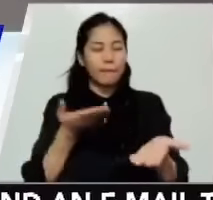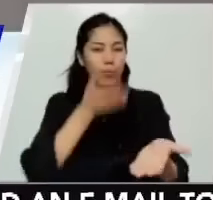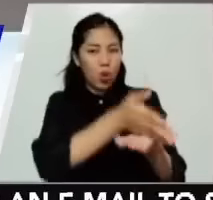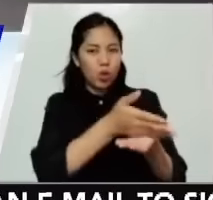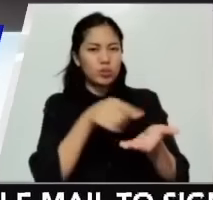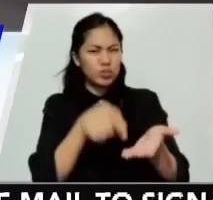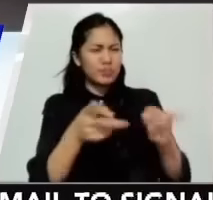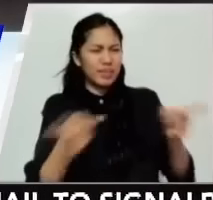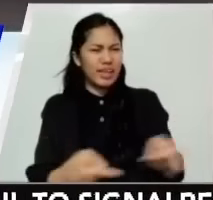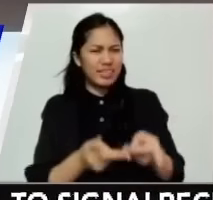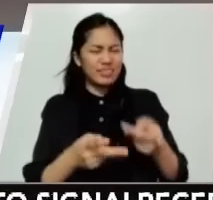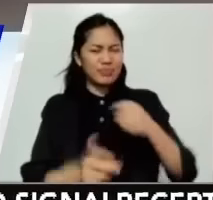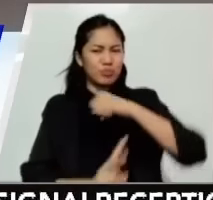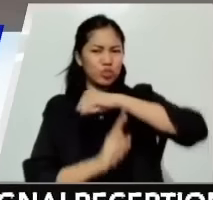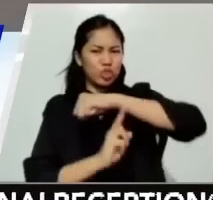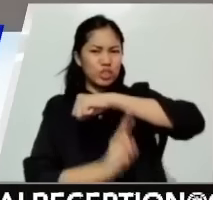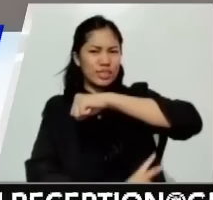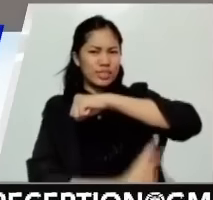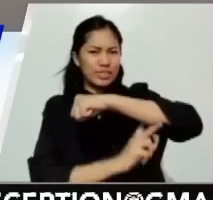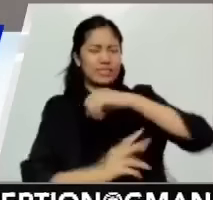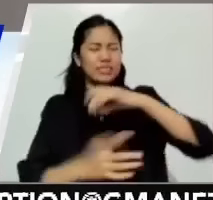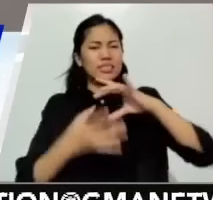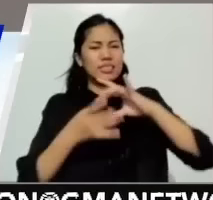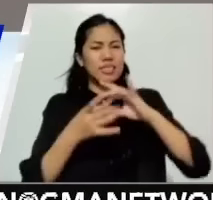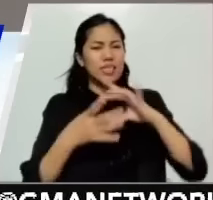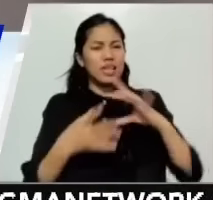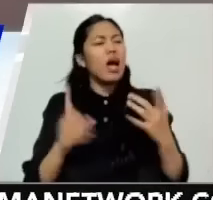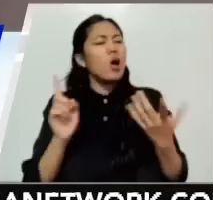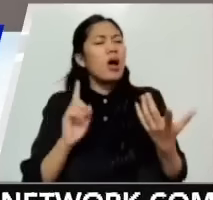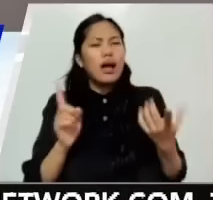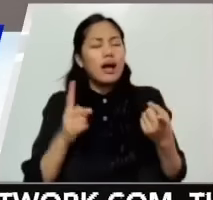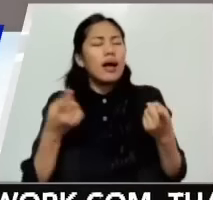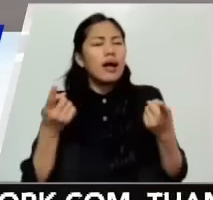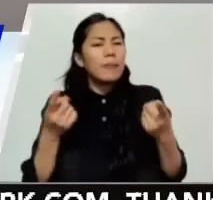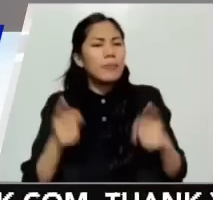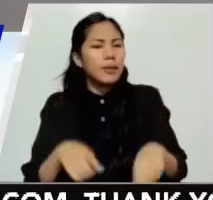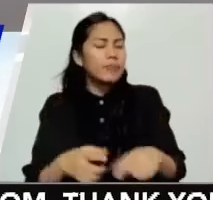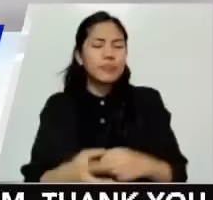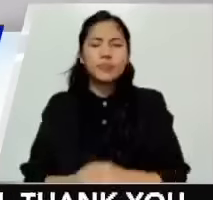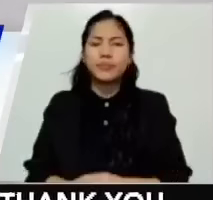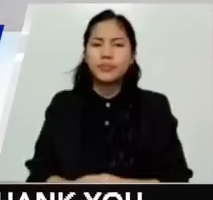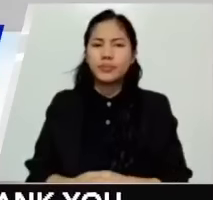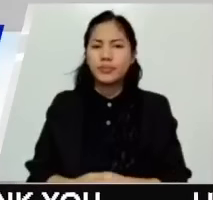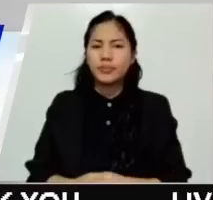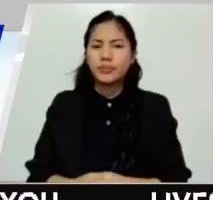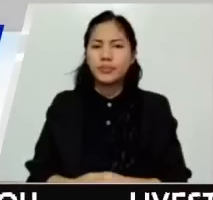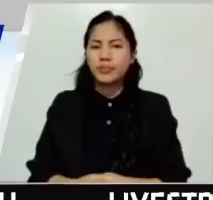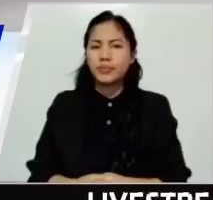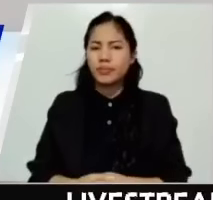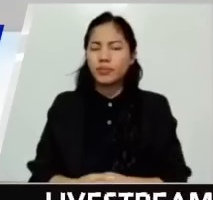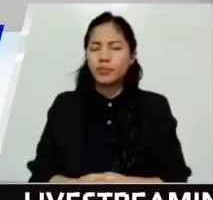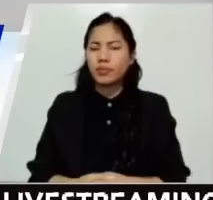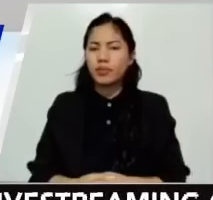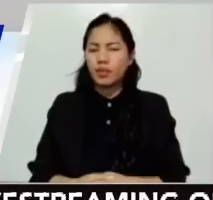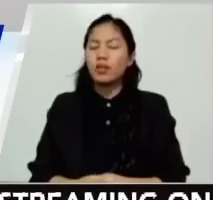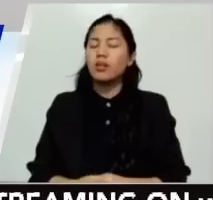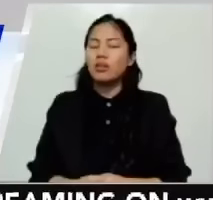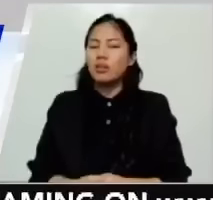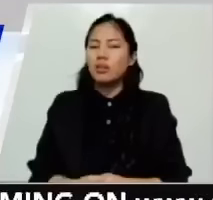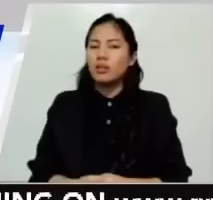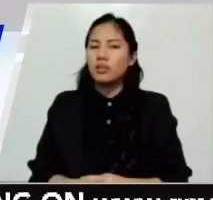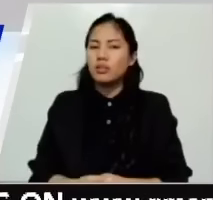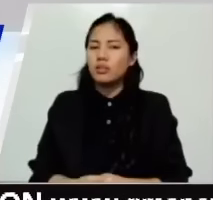Ma'am Connie, ganito. Yung pong, kung mapapansin ko ninyo, ito po yung region, ito po yung areas where